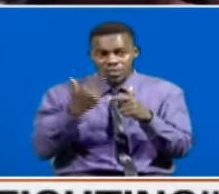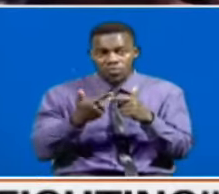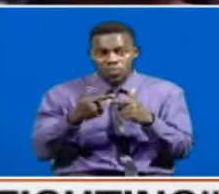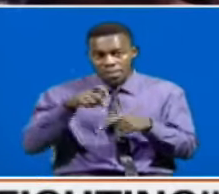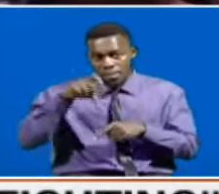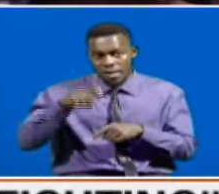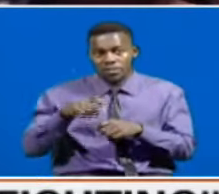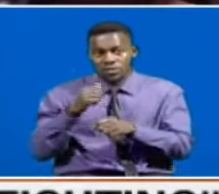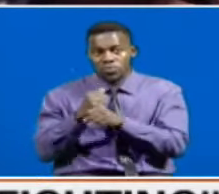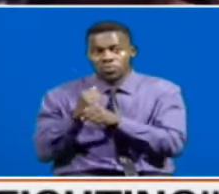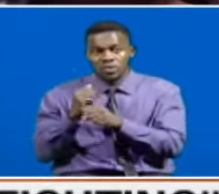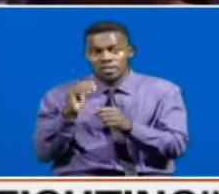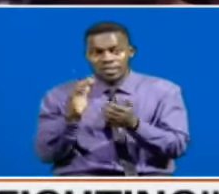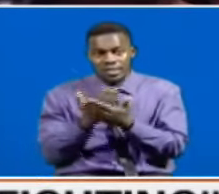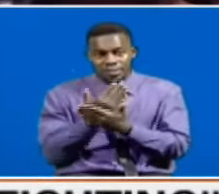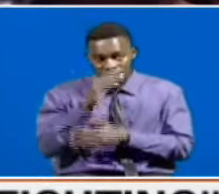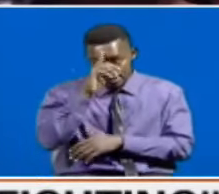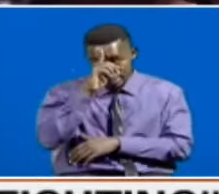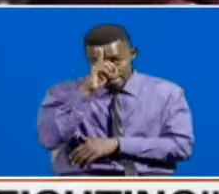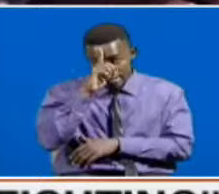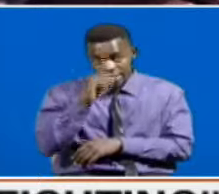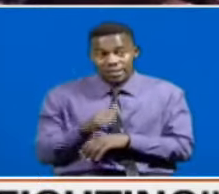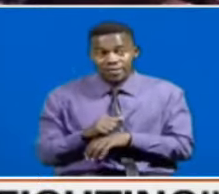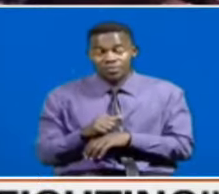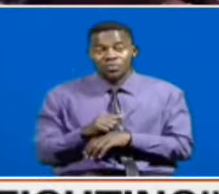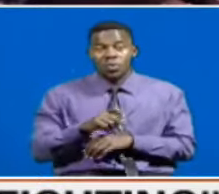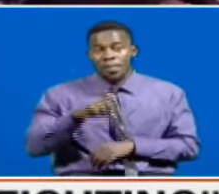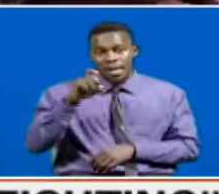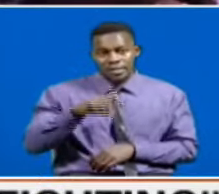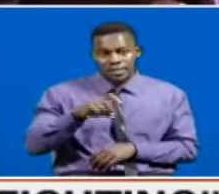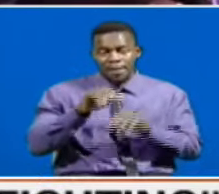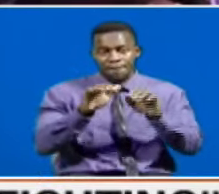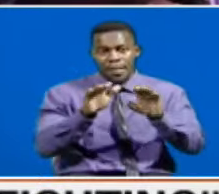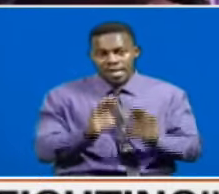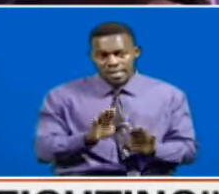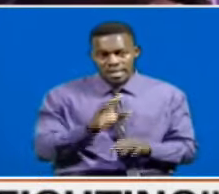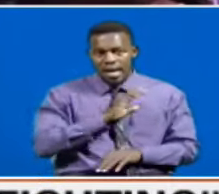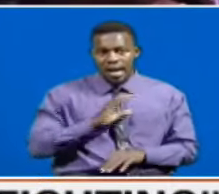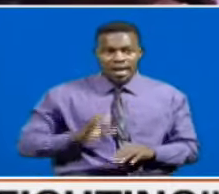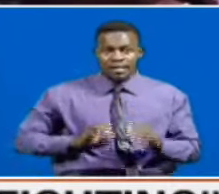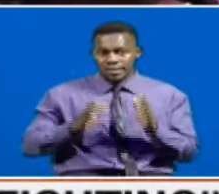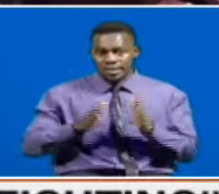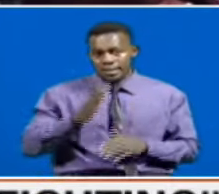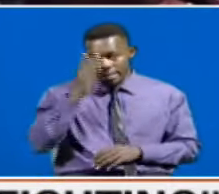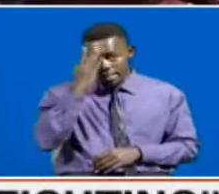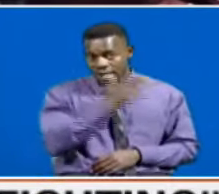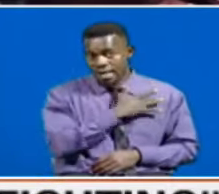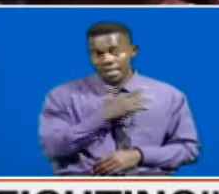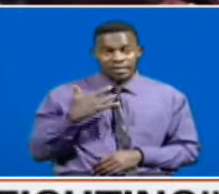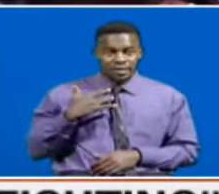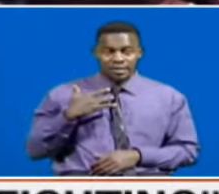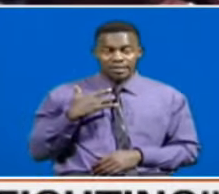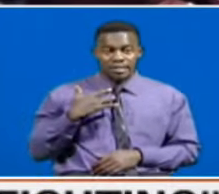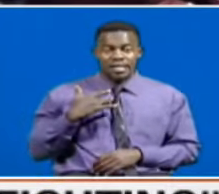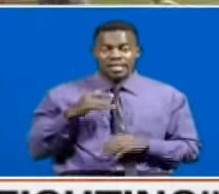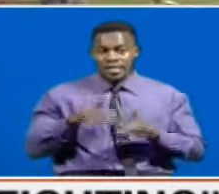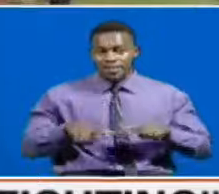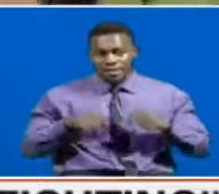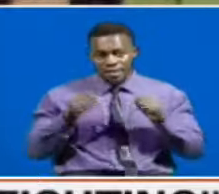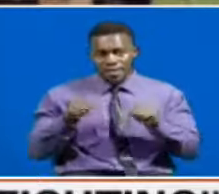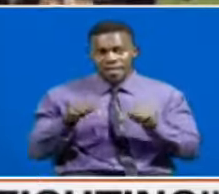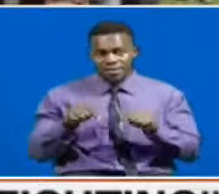hiyo, lakini tutampatia mazishi yake kama Mkristo wetu, Mkatoliki wa hapa Irenji Catholic